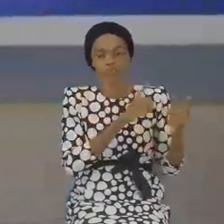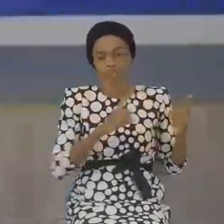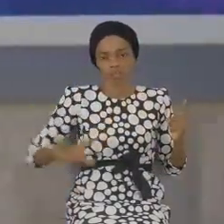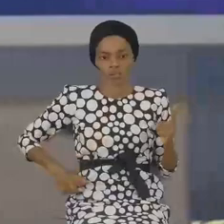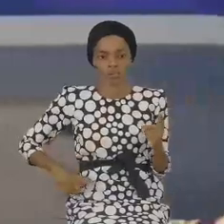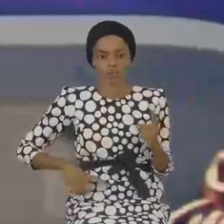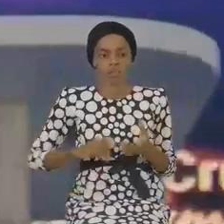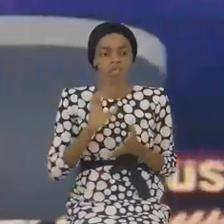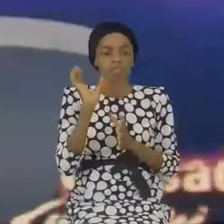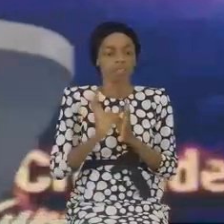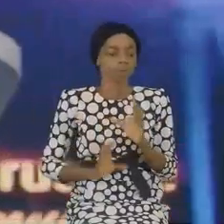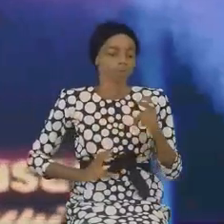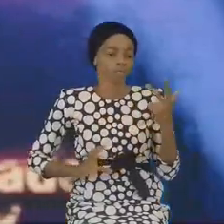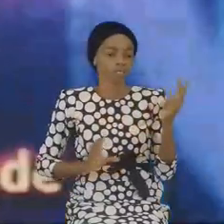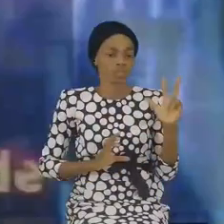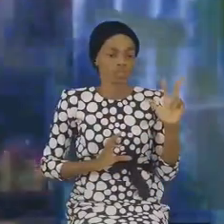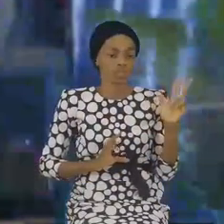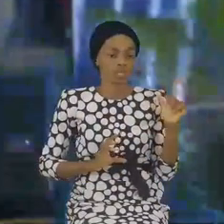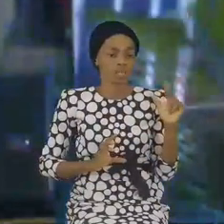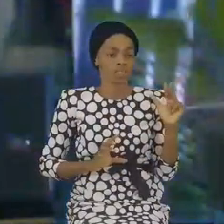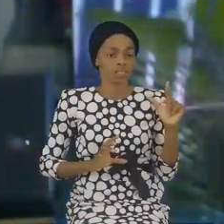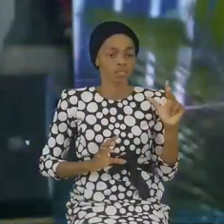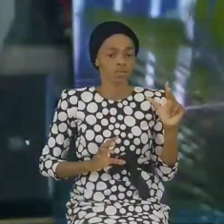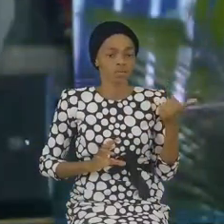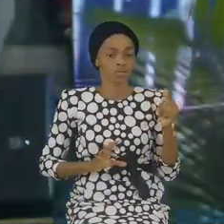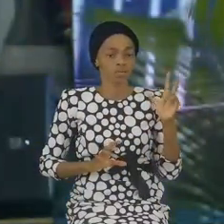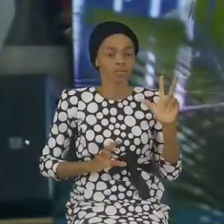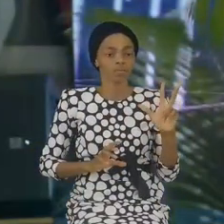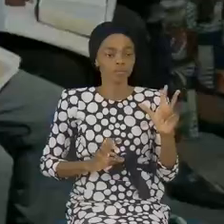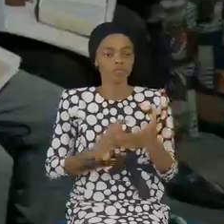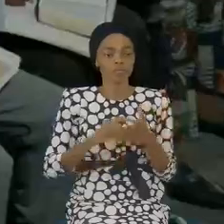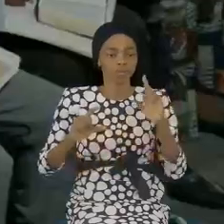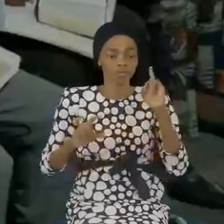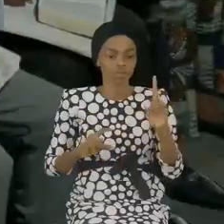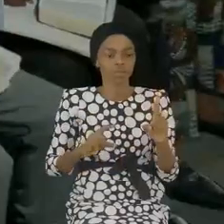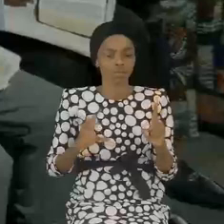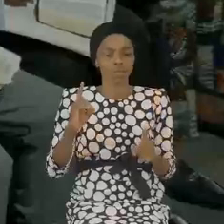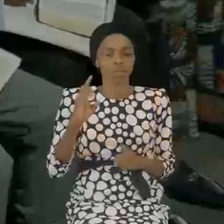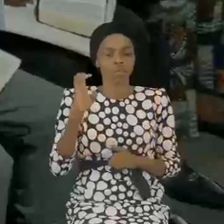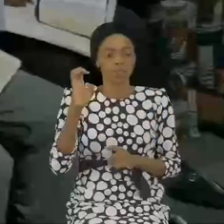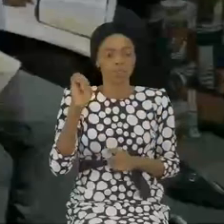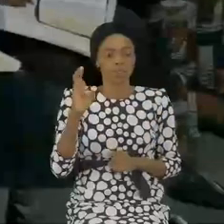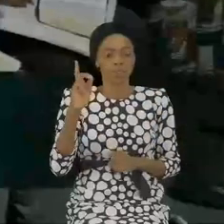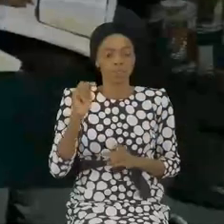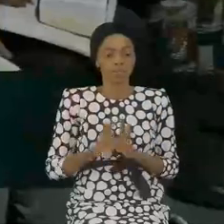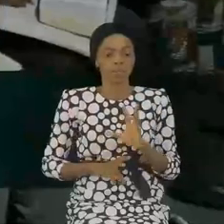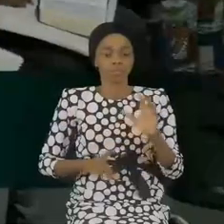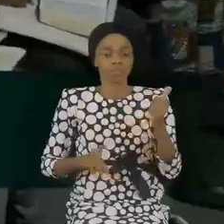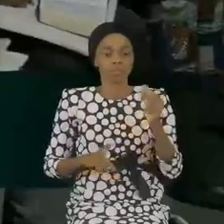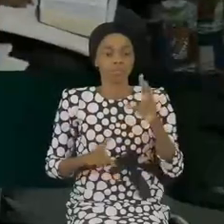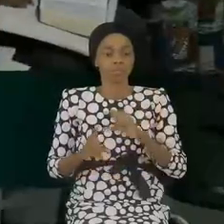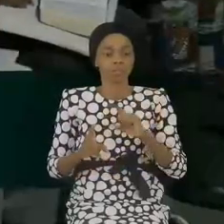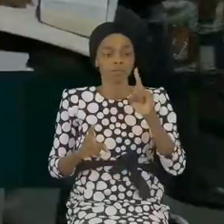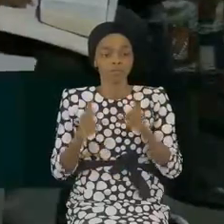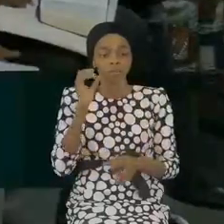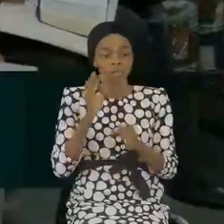Chapitre 13, verset 1. Chapitre 13 de Deutéronome, verset 1. S'il s'élève au